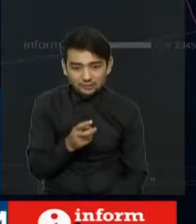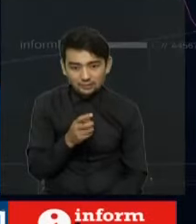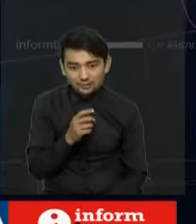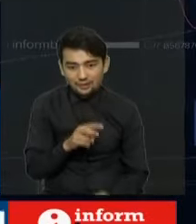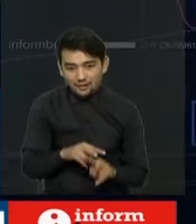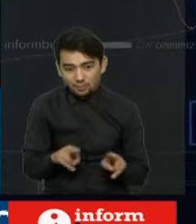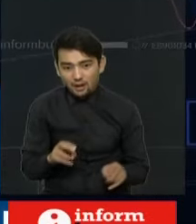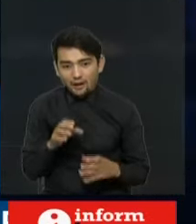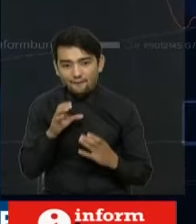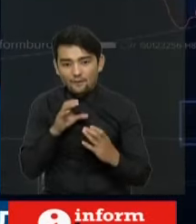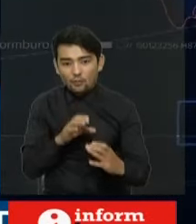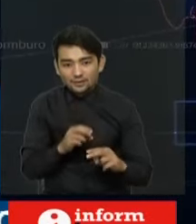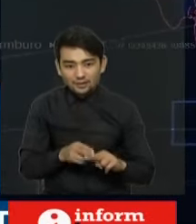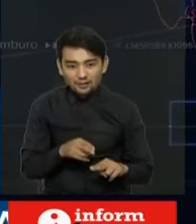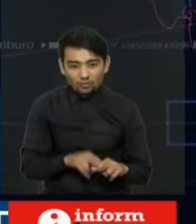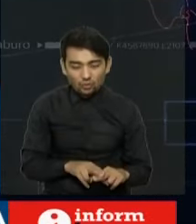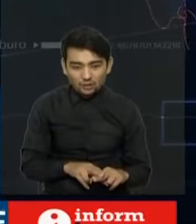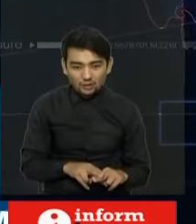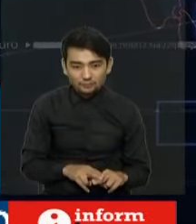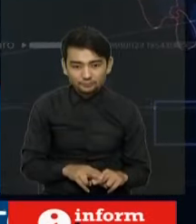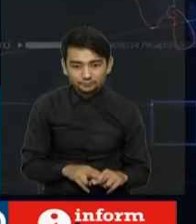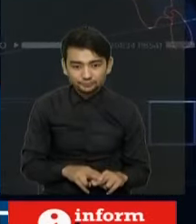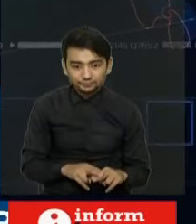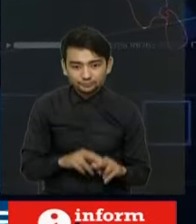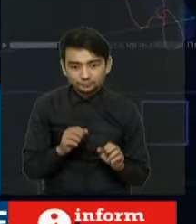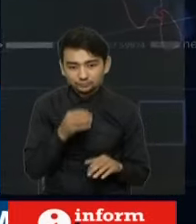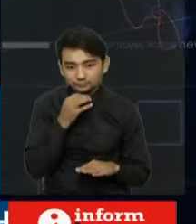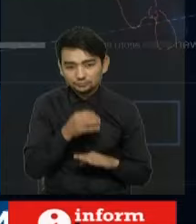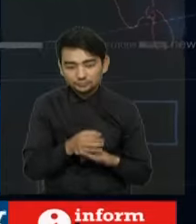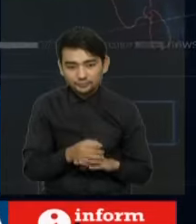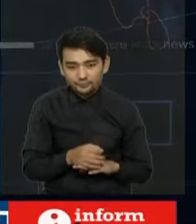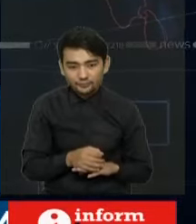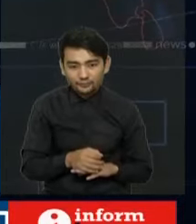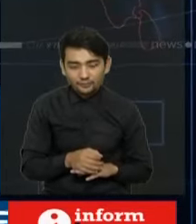же самый автобус, который, ну скажем так,